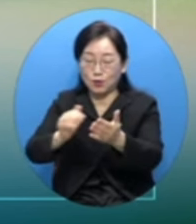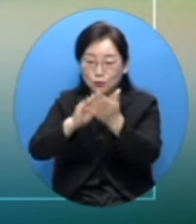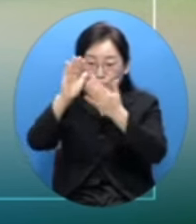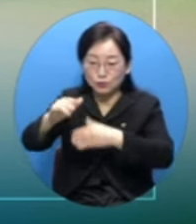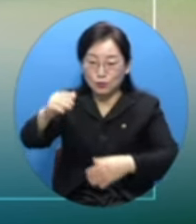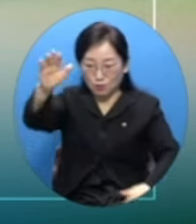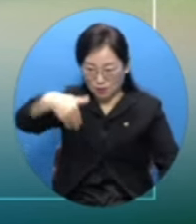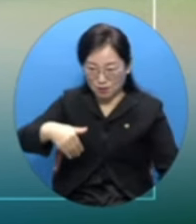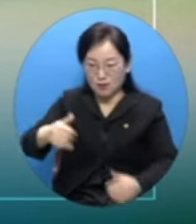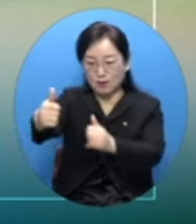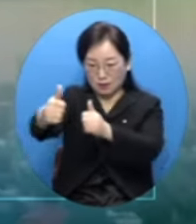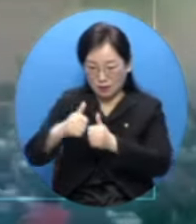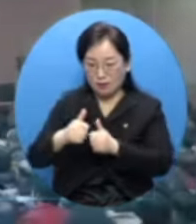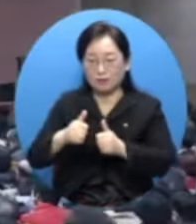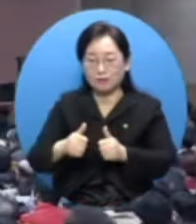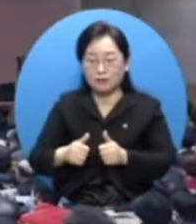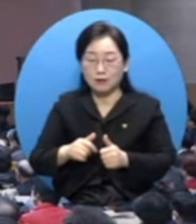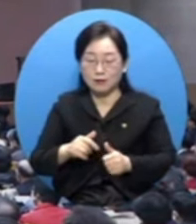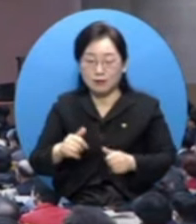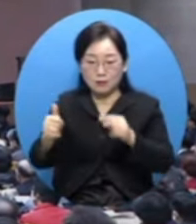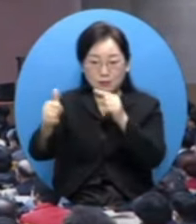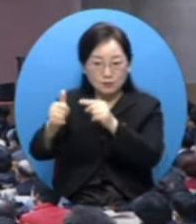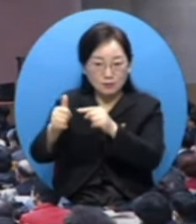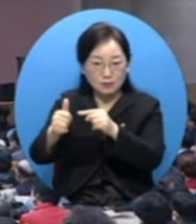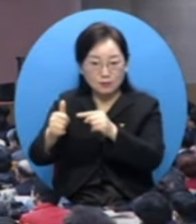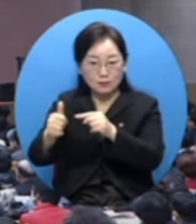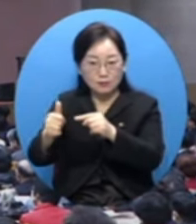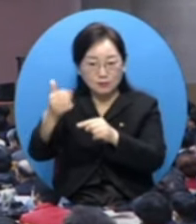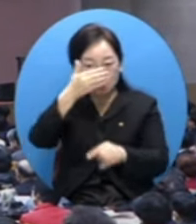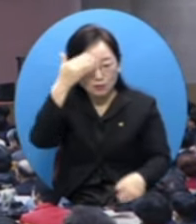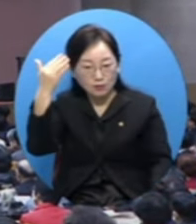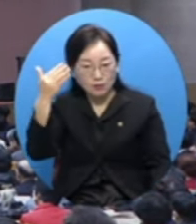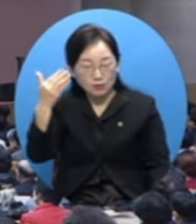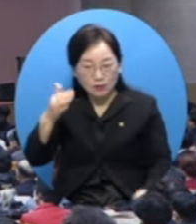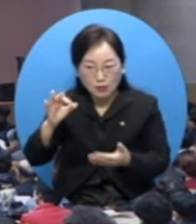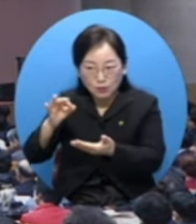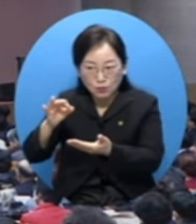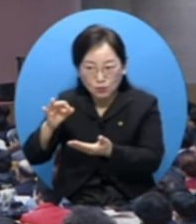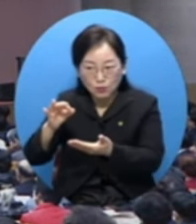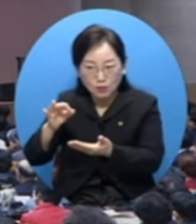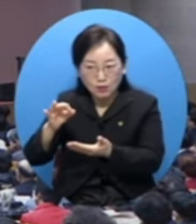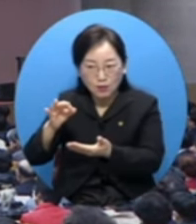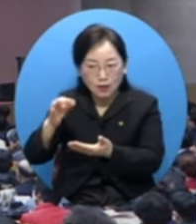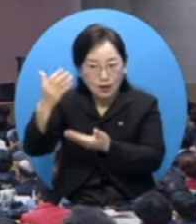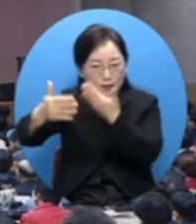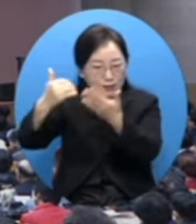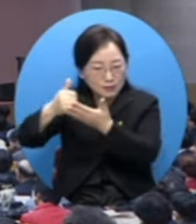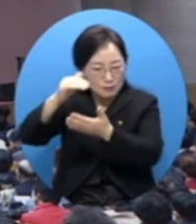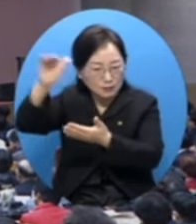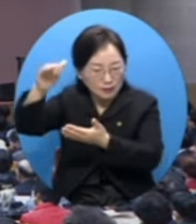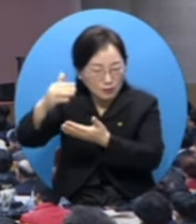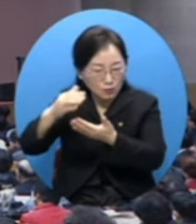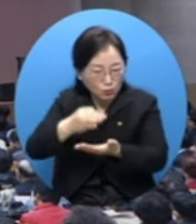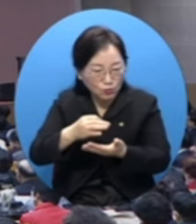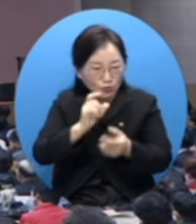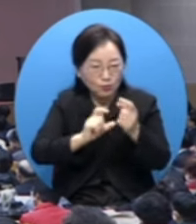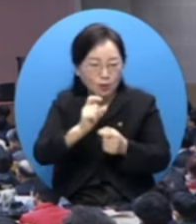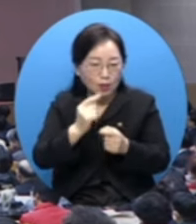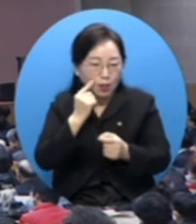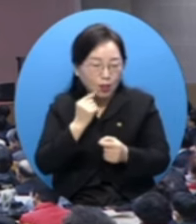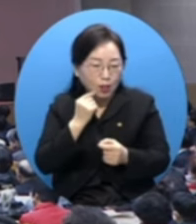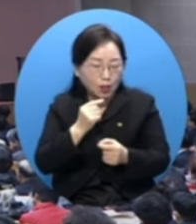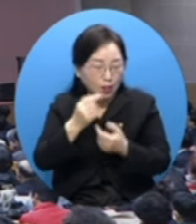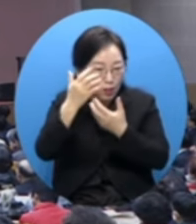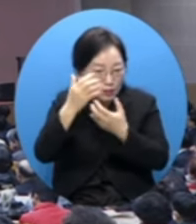따르라. 이 말을 들은 청년은 자기가 재물을 하나님보다 더 사랑했기 때문에 근심하면서